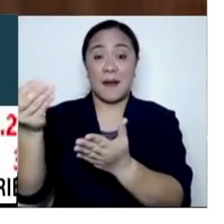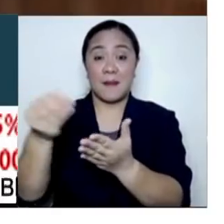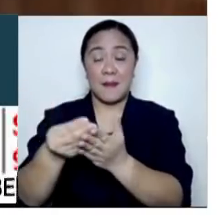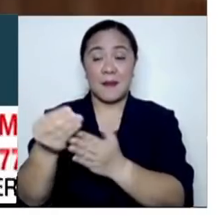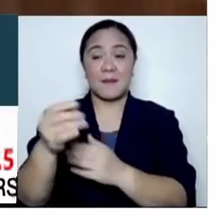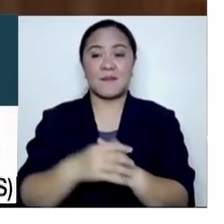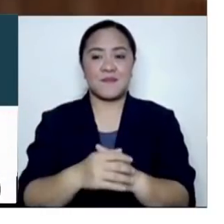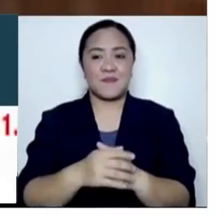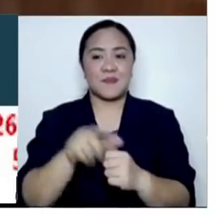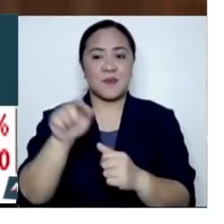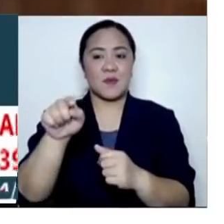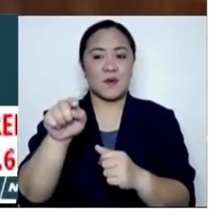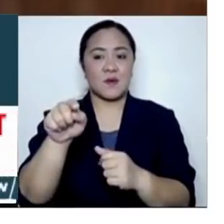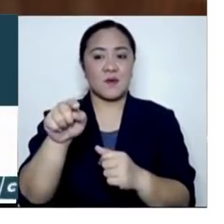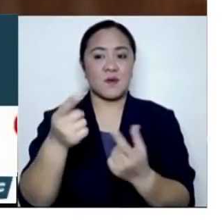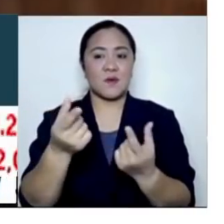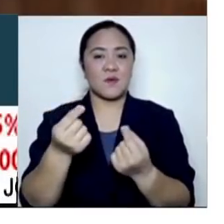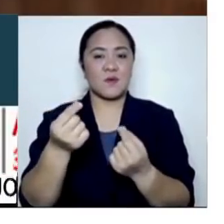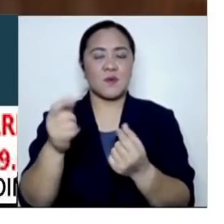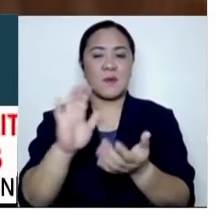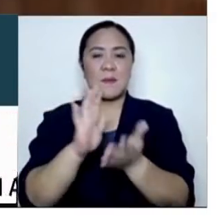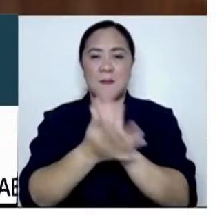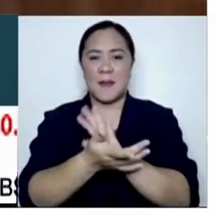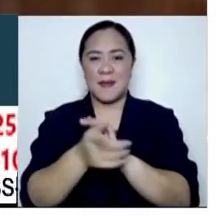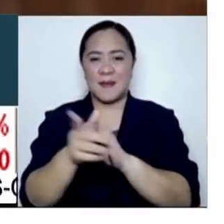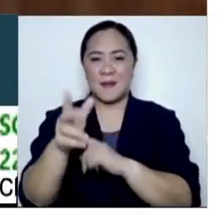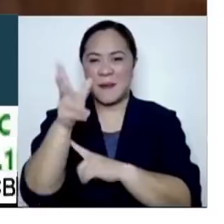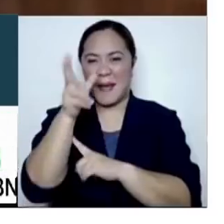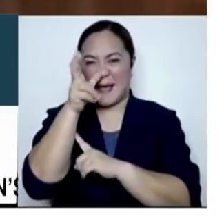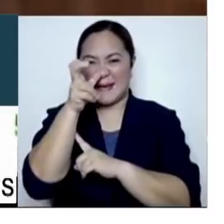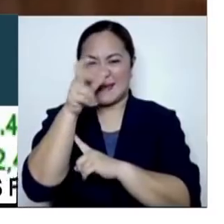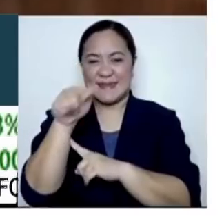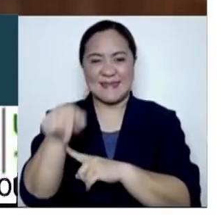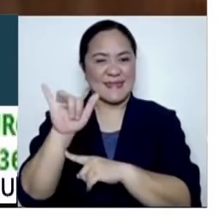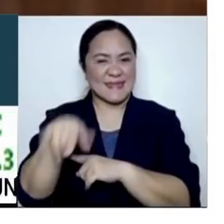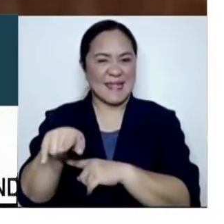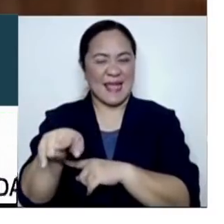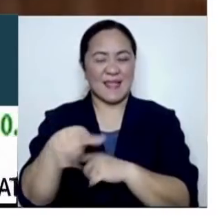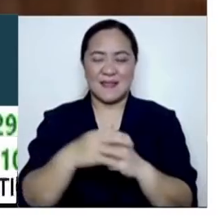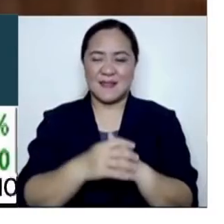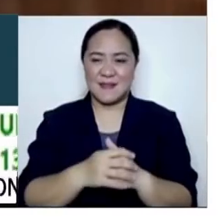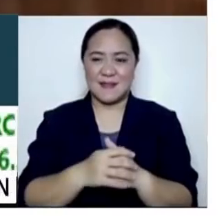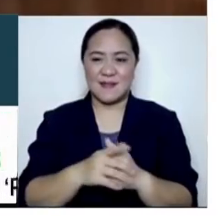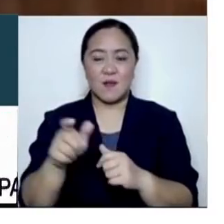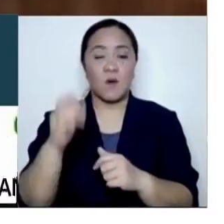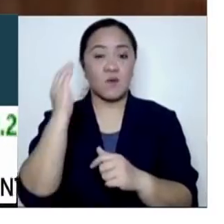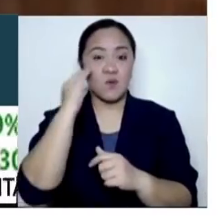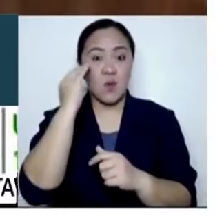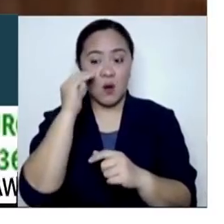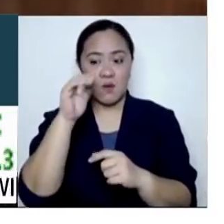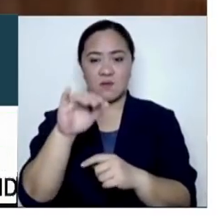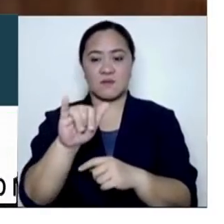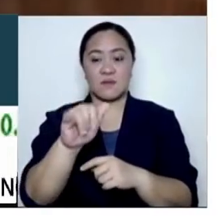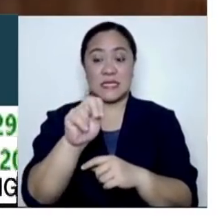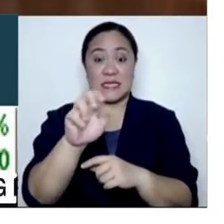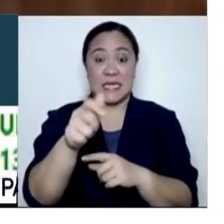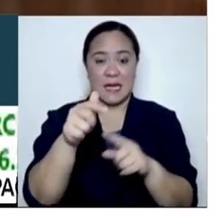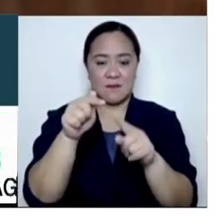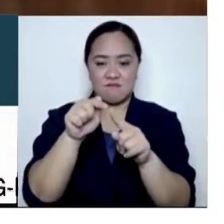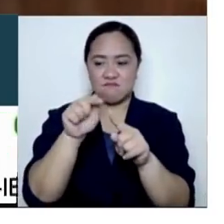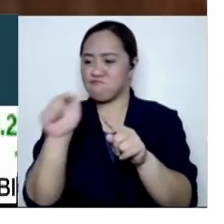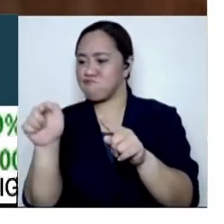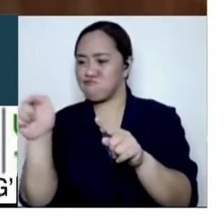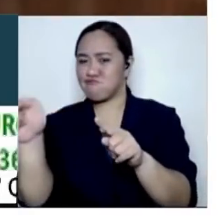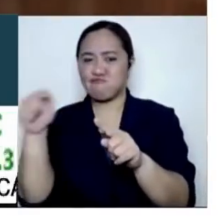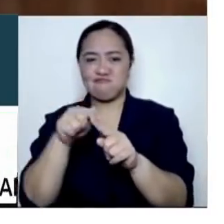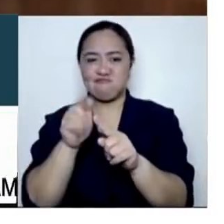you know, siya ang paspasurot dito. Siya talaga ang may kilala di umano na pinasisinungaling niya ng